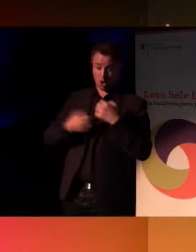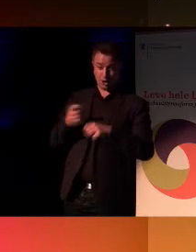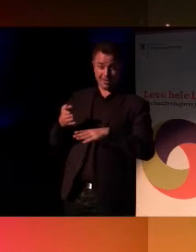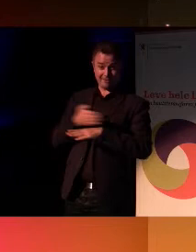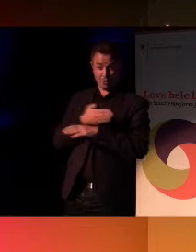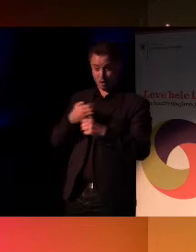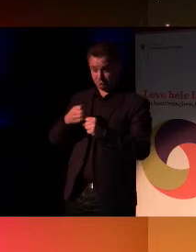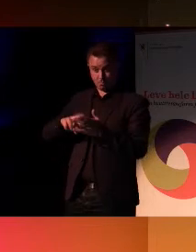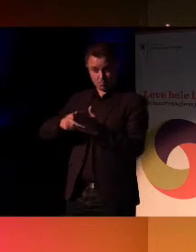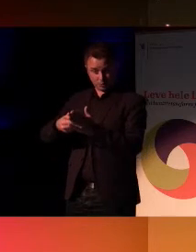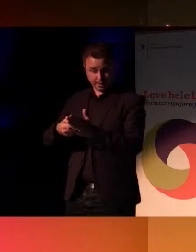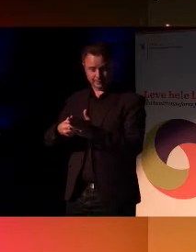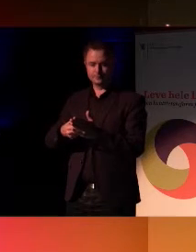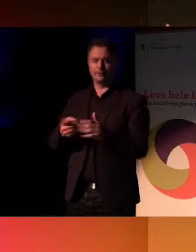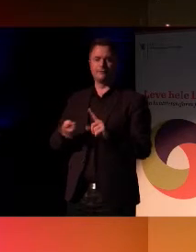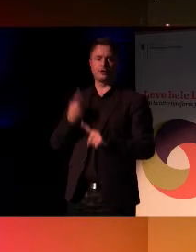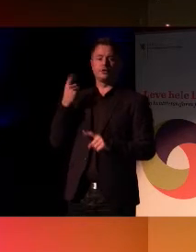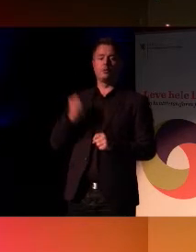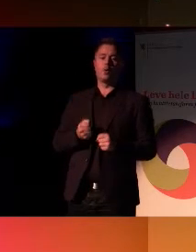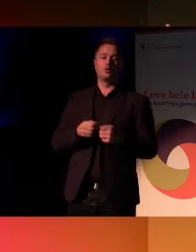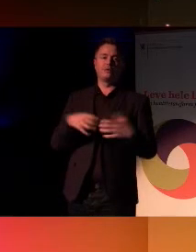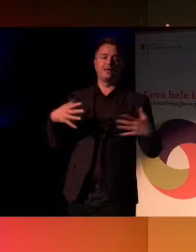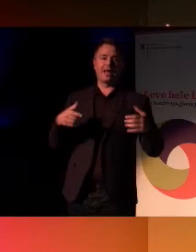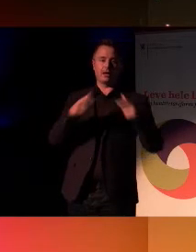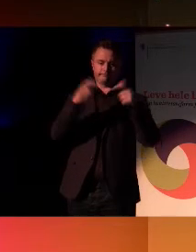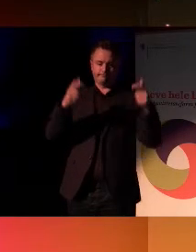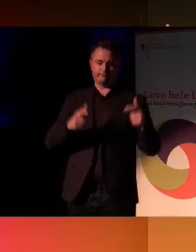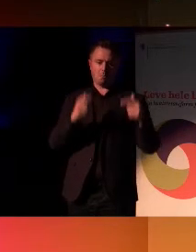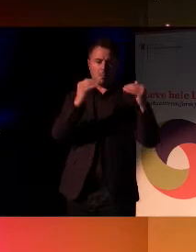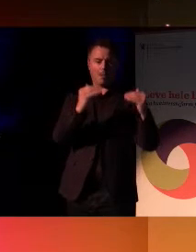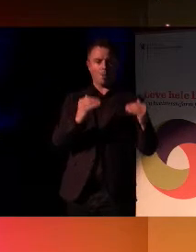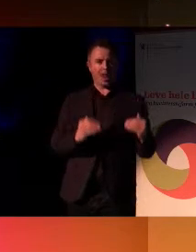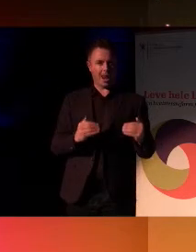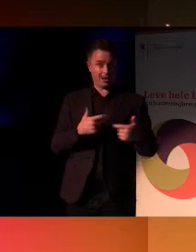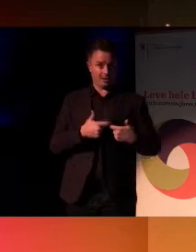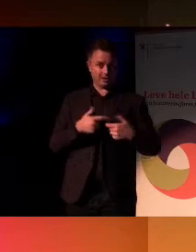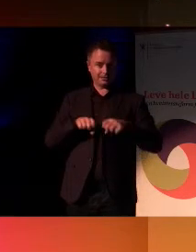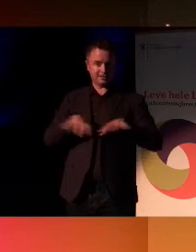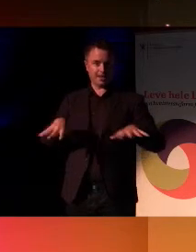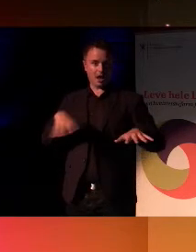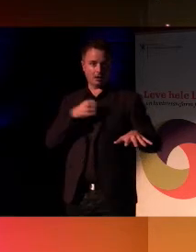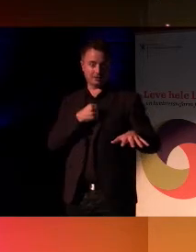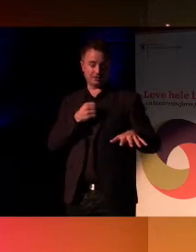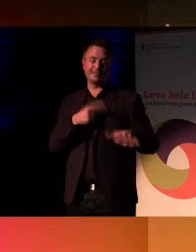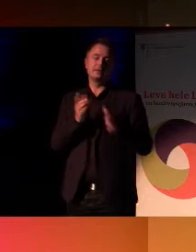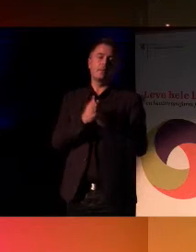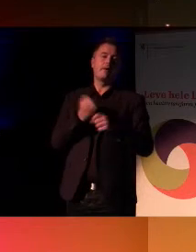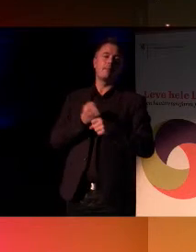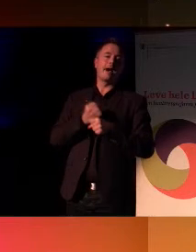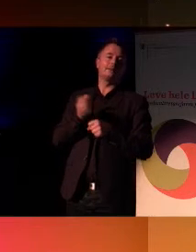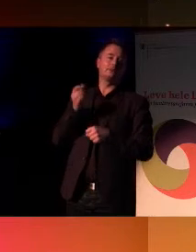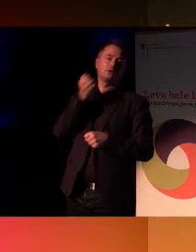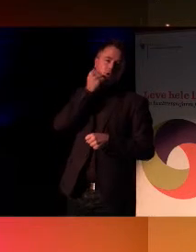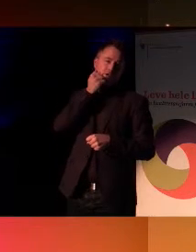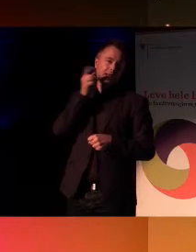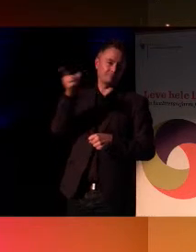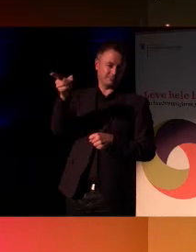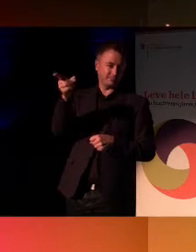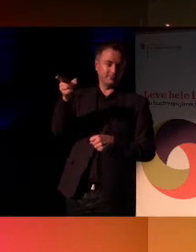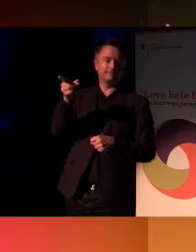tingene var å utvikle en manual for generalisert angst. Det har vi gjort i samarbeid med et miljø i Trondheim, med leder av Hans